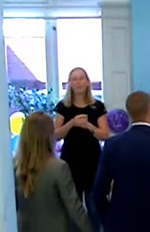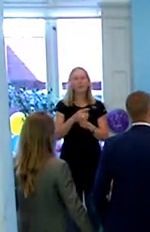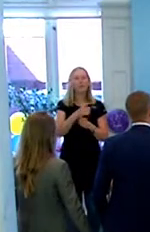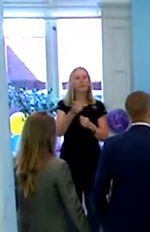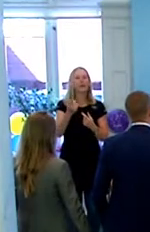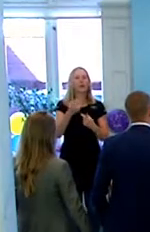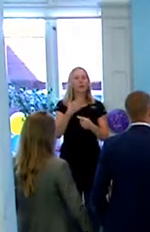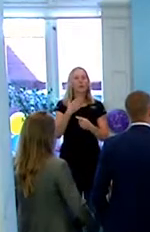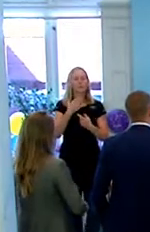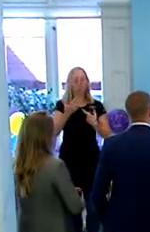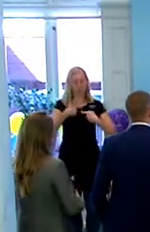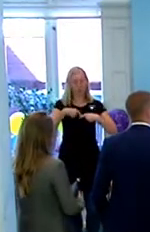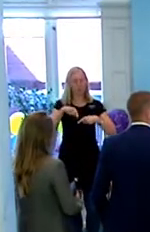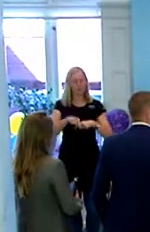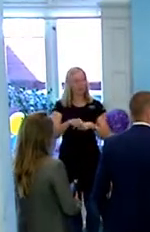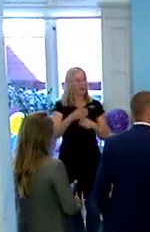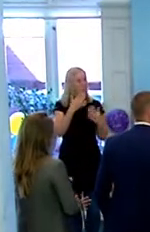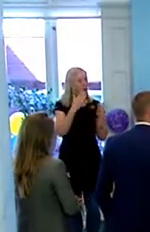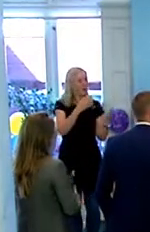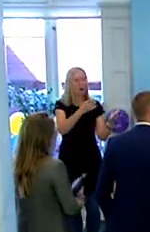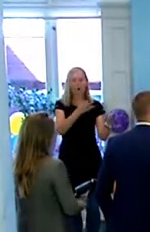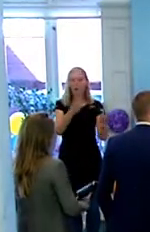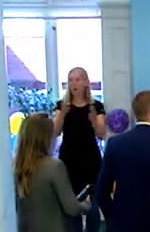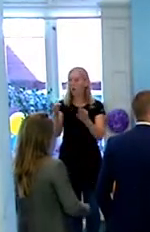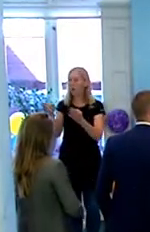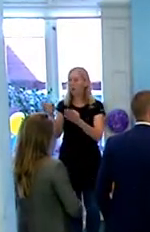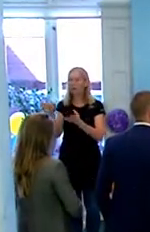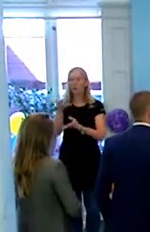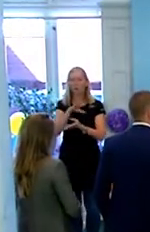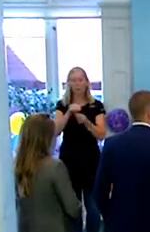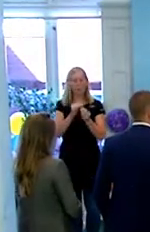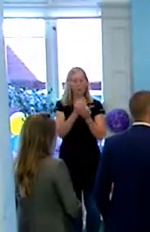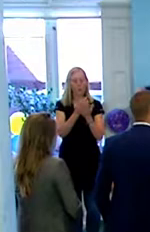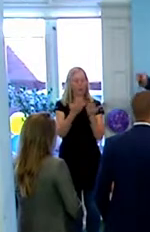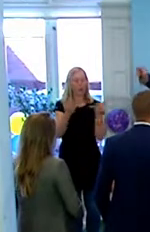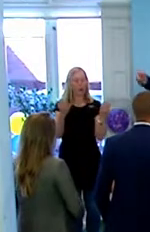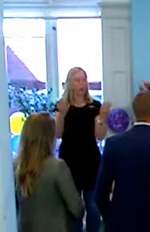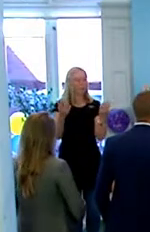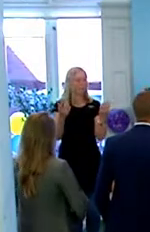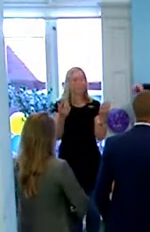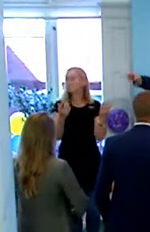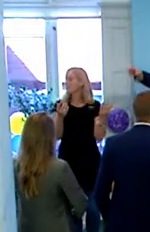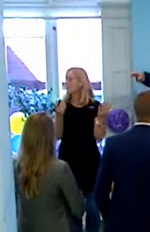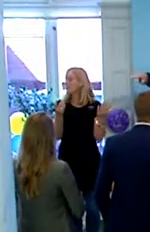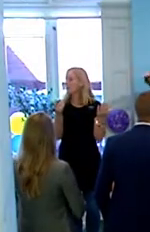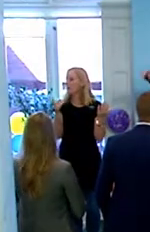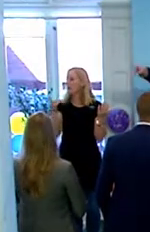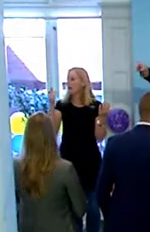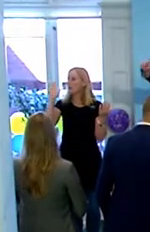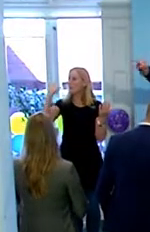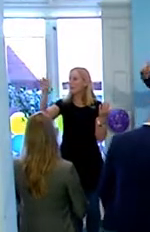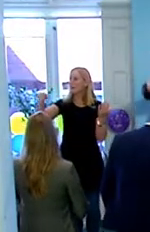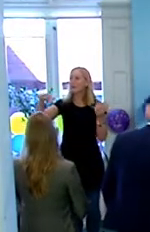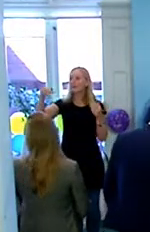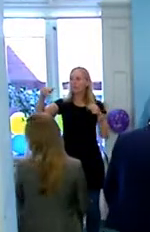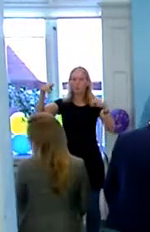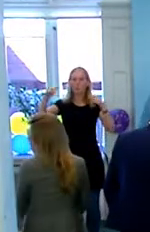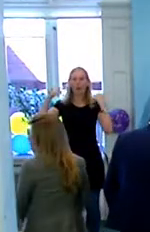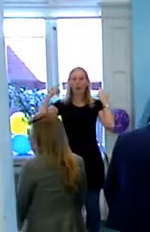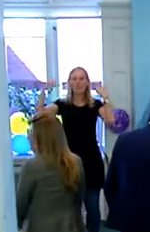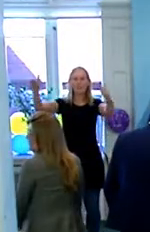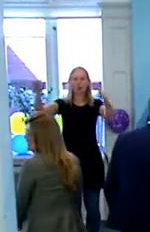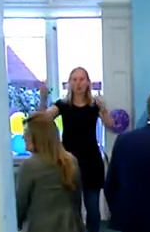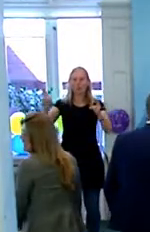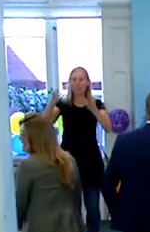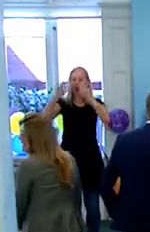röster kring detta. Bra. Tittar vi i rummet. Vad kan vi ha någonstans? Vad säger du, Fredrik? Procentuellt. Där borta. Det är alla de som står längst bak också.